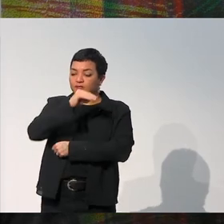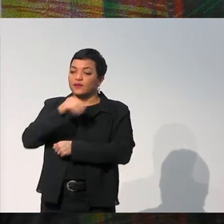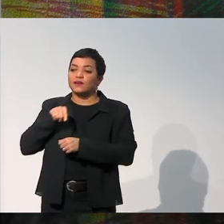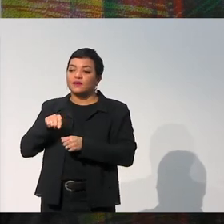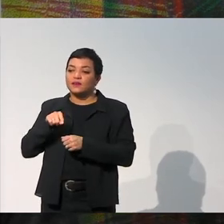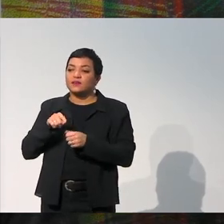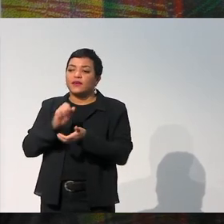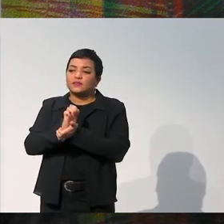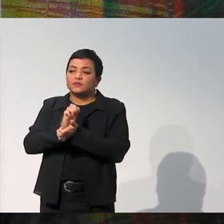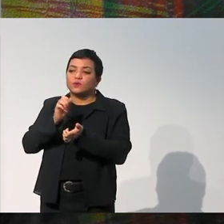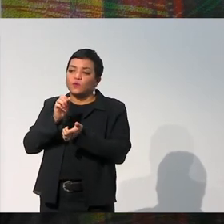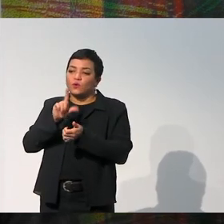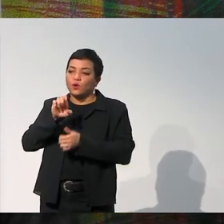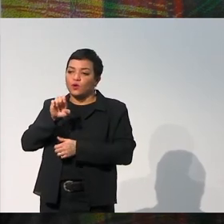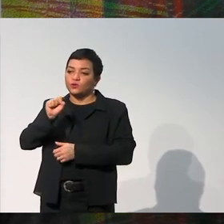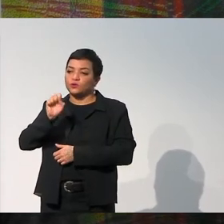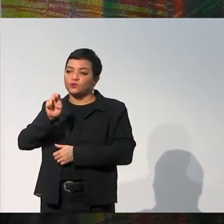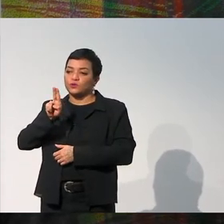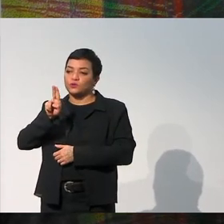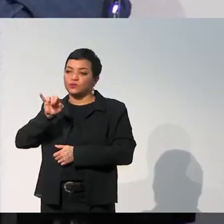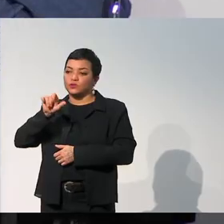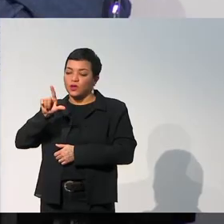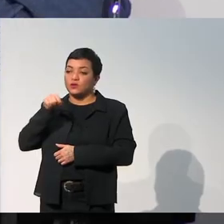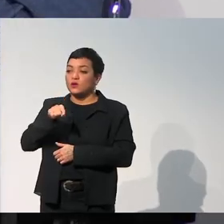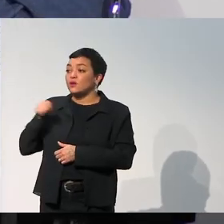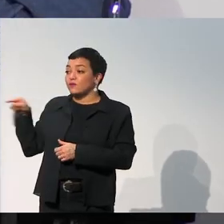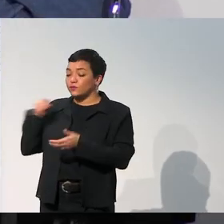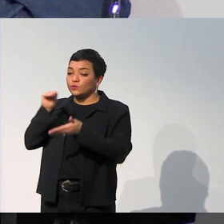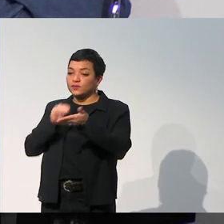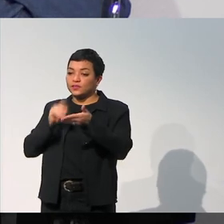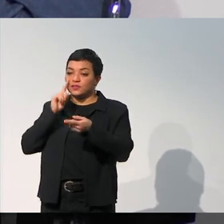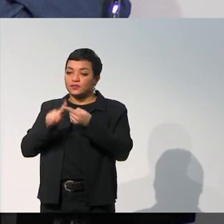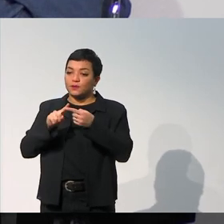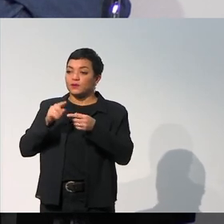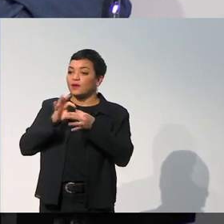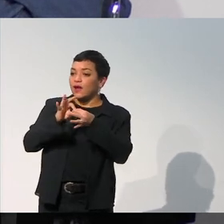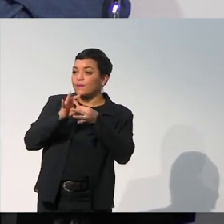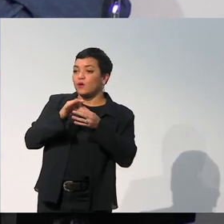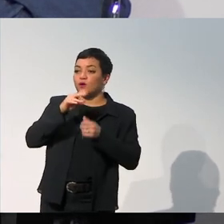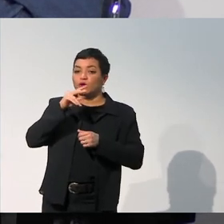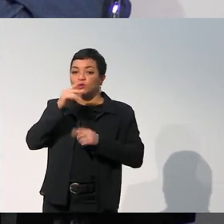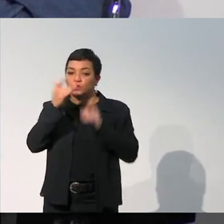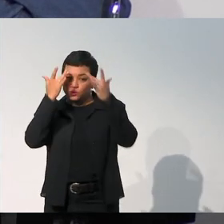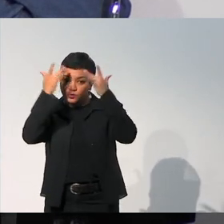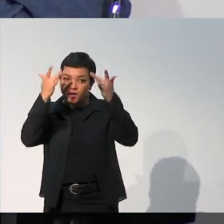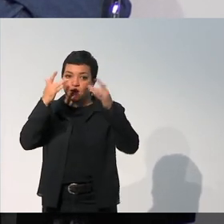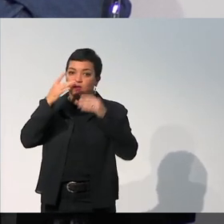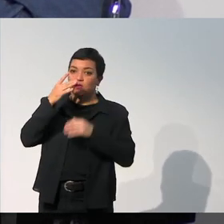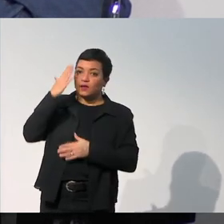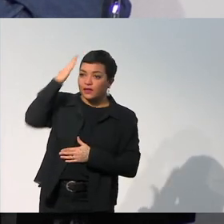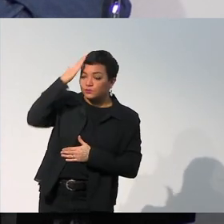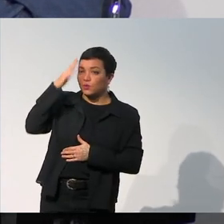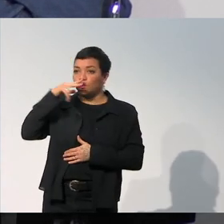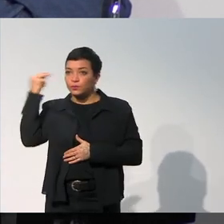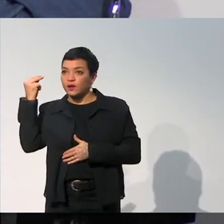idées des éditions du Seuil, à penser les rapports culturels entre les hommes et les animaux. Vous essayez de comprendre comment